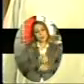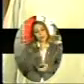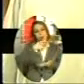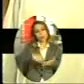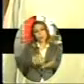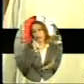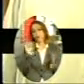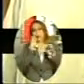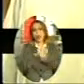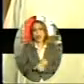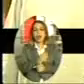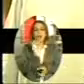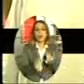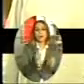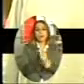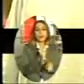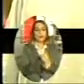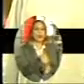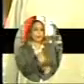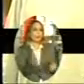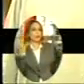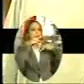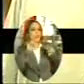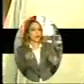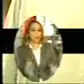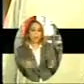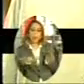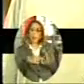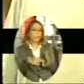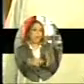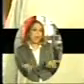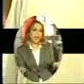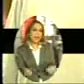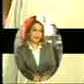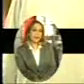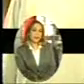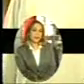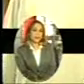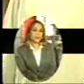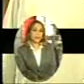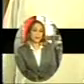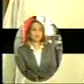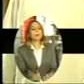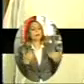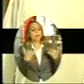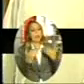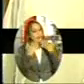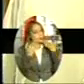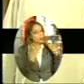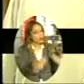בבית הדין לעבודה. הושג הסדר, אבל החשמל עדיין לא חזר לזרום בהרבה מאוד בתים. עבדו. בכל אופן, אנחנו בשלב הזה נודה